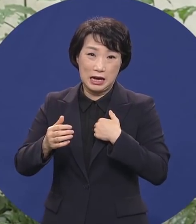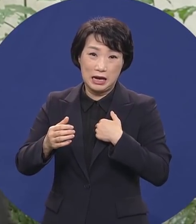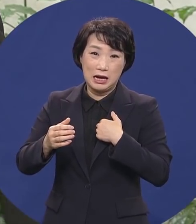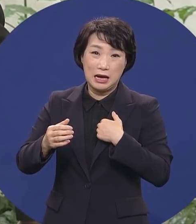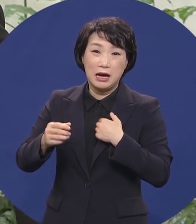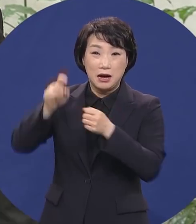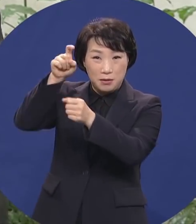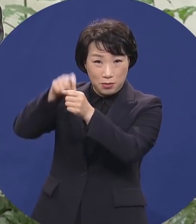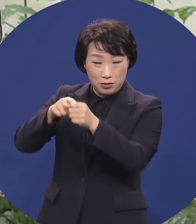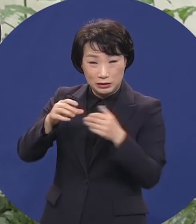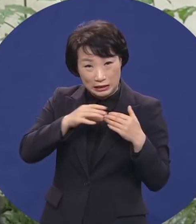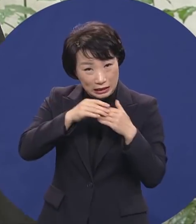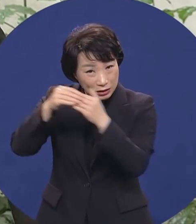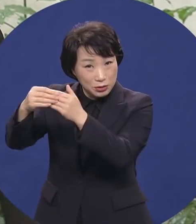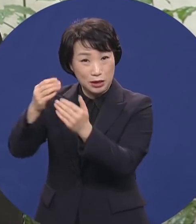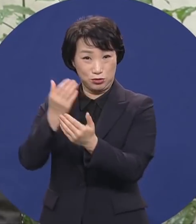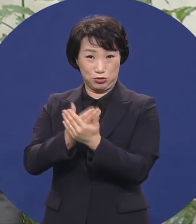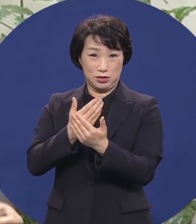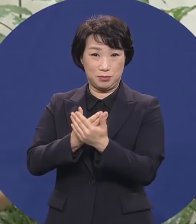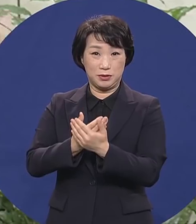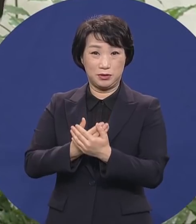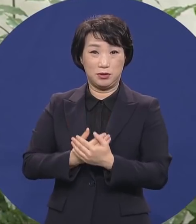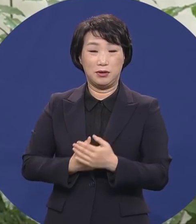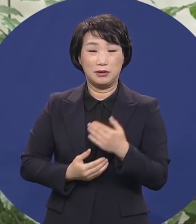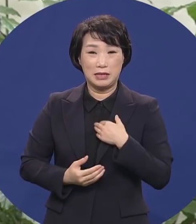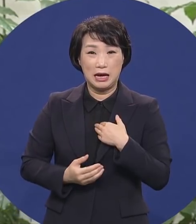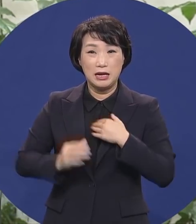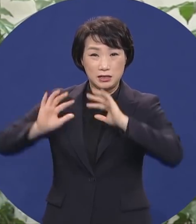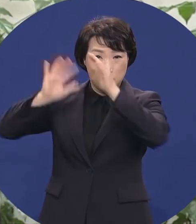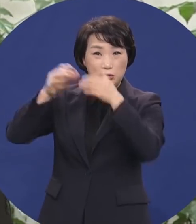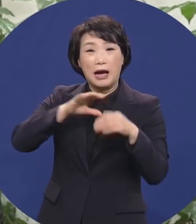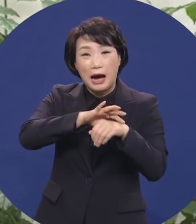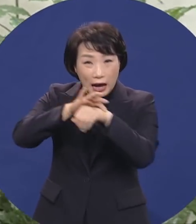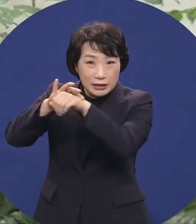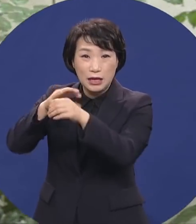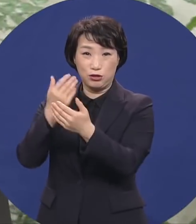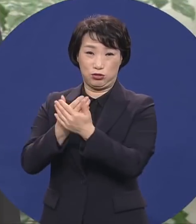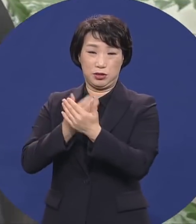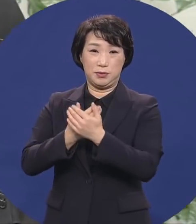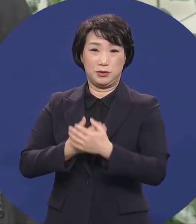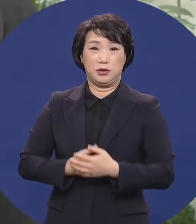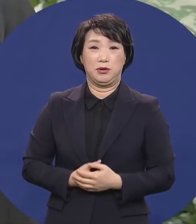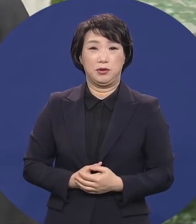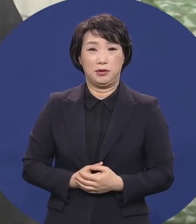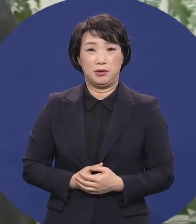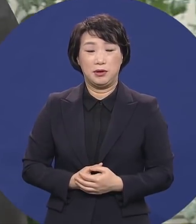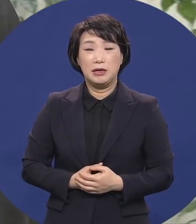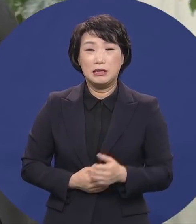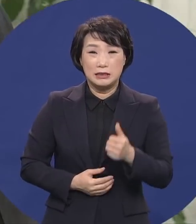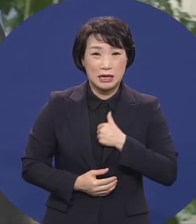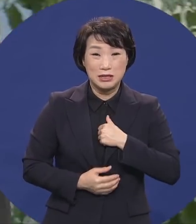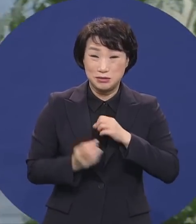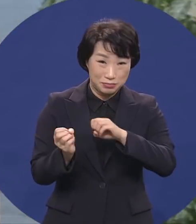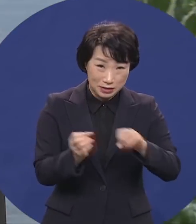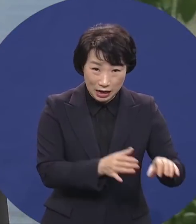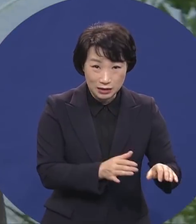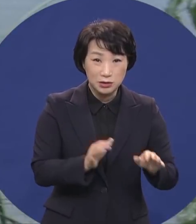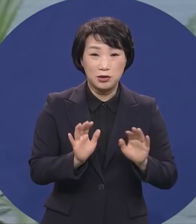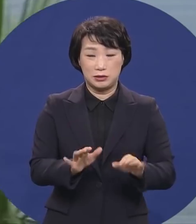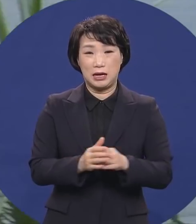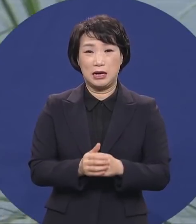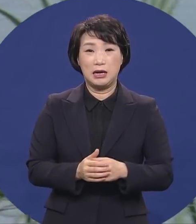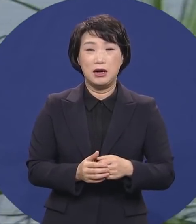되어 나를 인도해 주시옵소서. 나를 천국까지 안내해 주시옵소서. 자존심이 없어지게